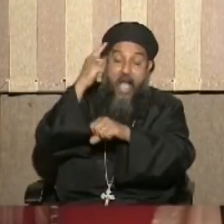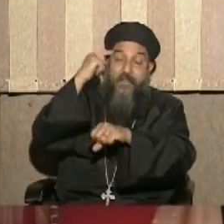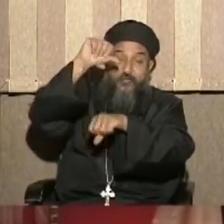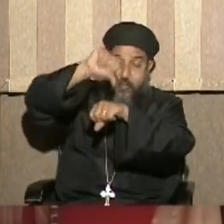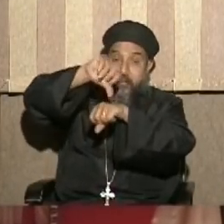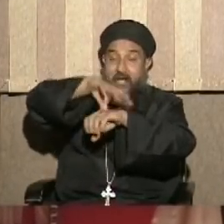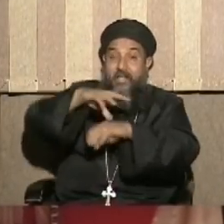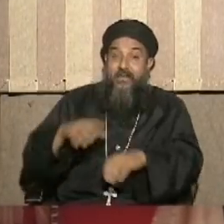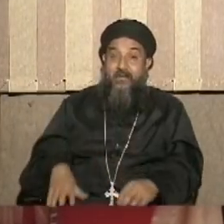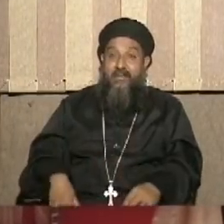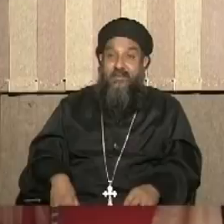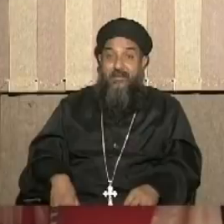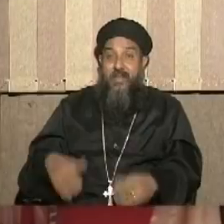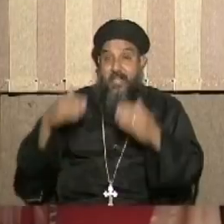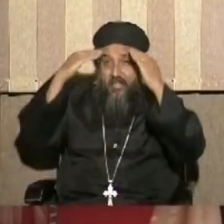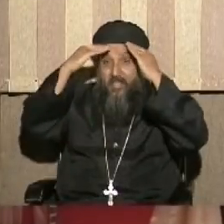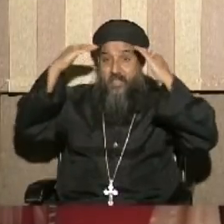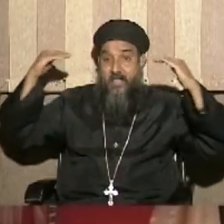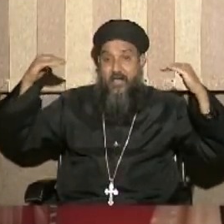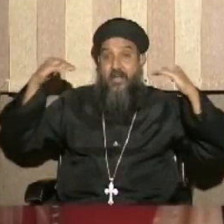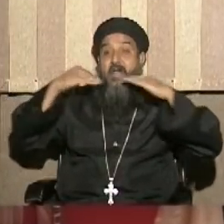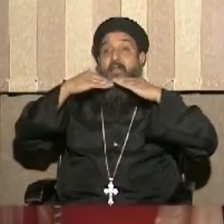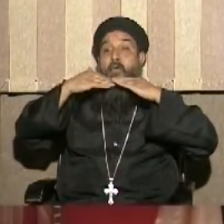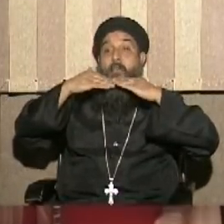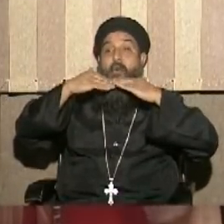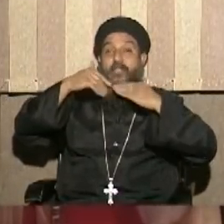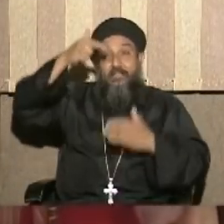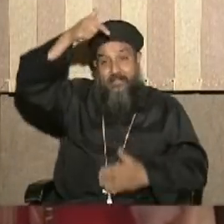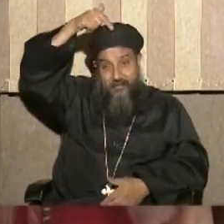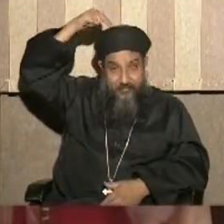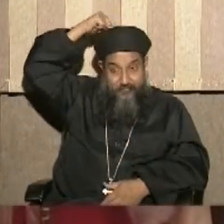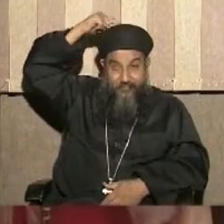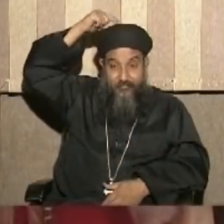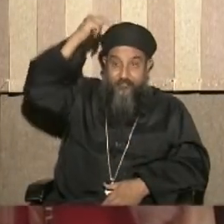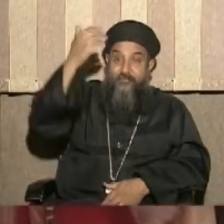انه يعرف مكانهم، وبيقول كمان انهم رهبان في سوريا.